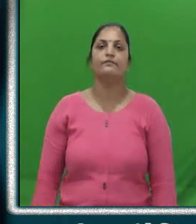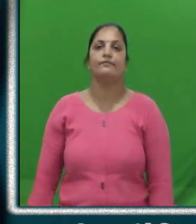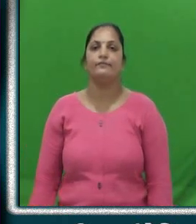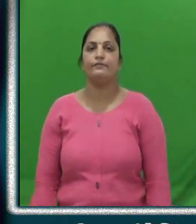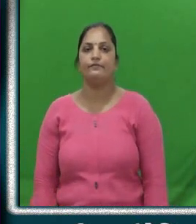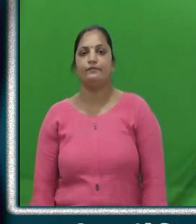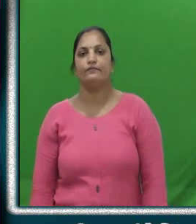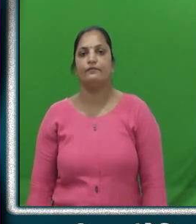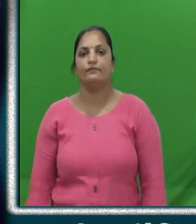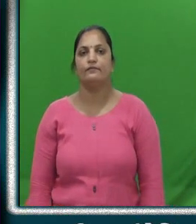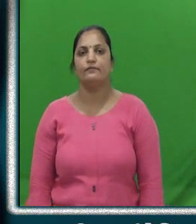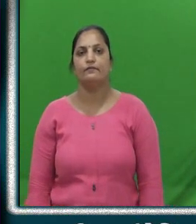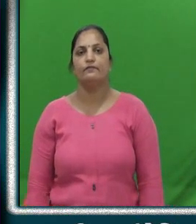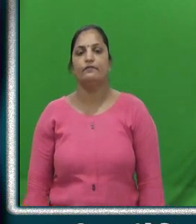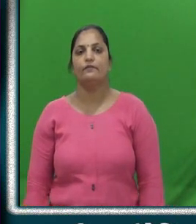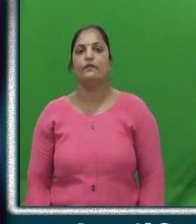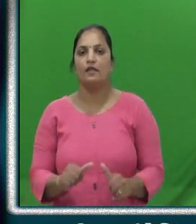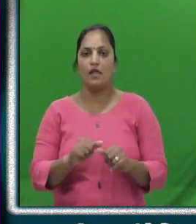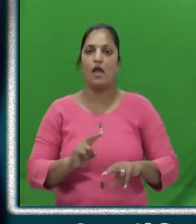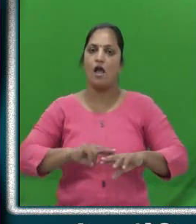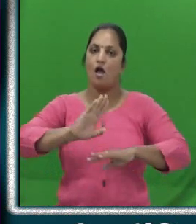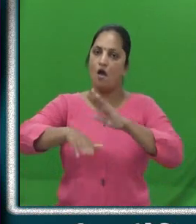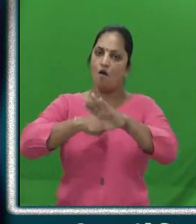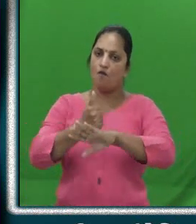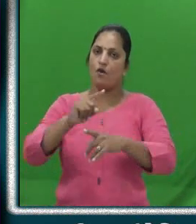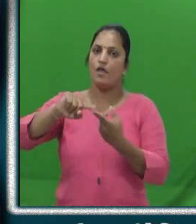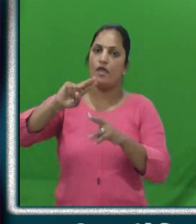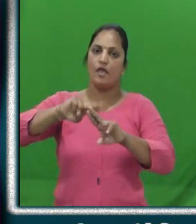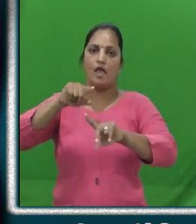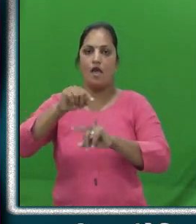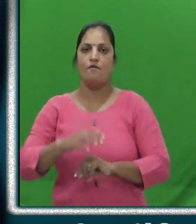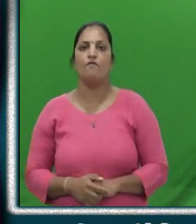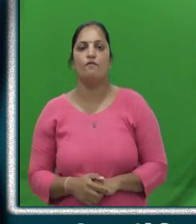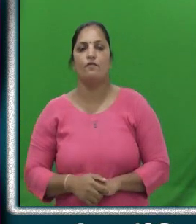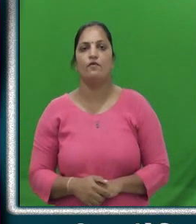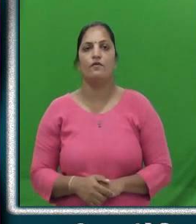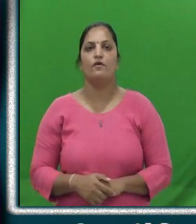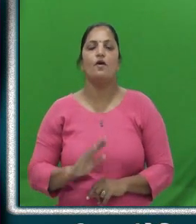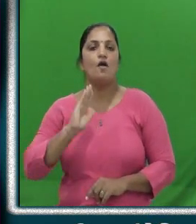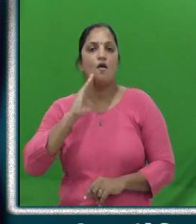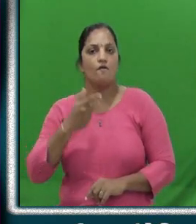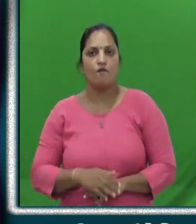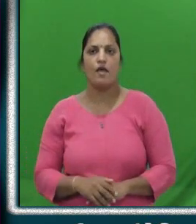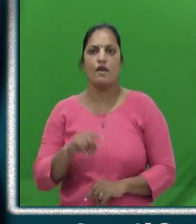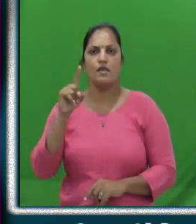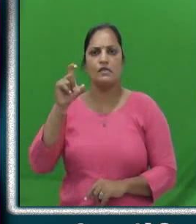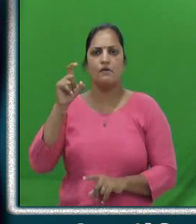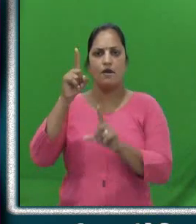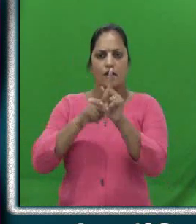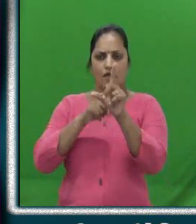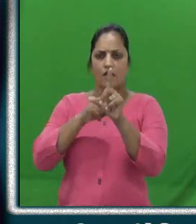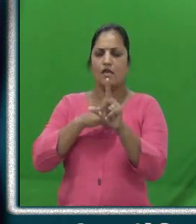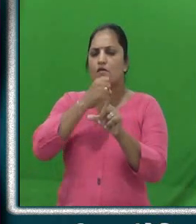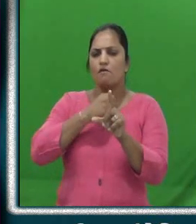ઓફ 17 અથવા એમ ના લખવું હોય તો અરુણ ફાઉન્ડેડ EFI વેન હી વોઝ 17 યર્સ